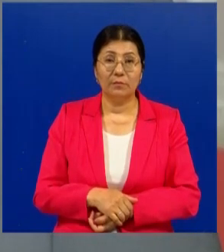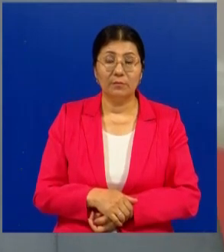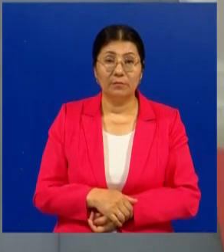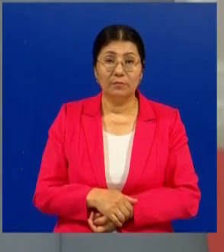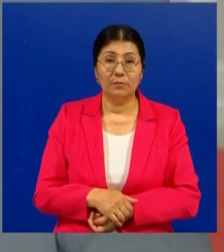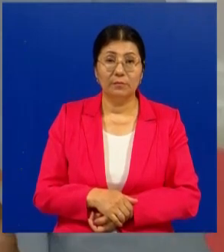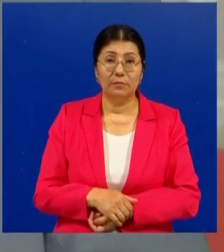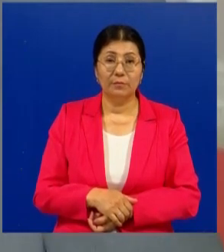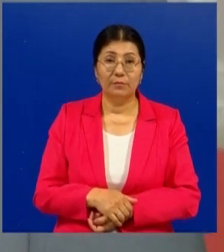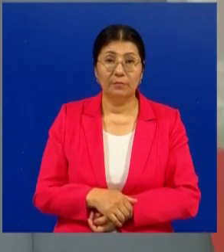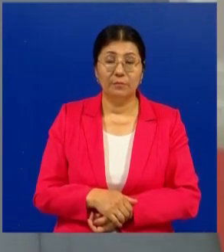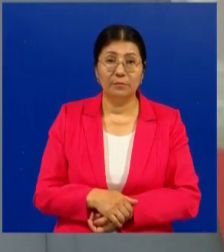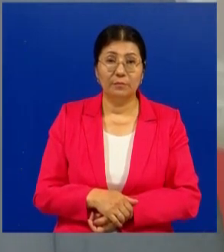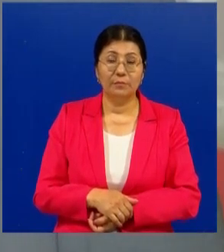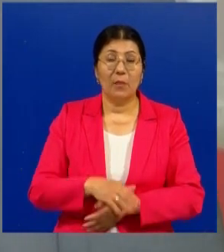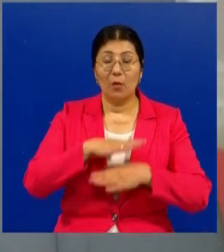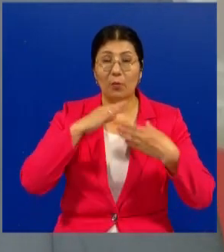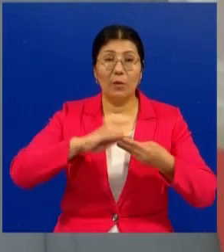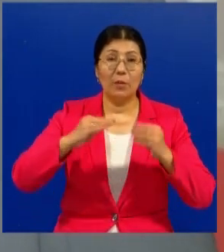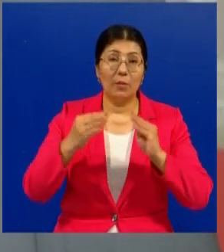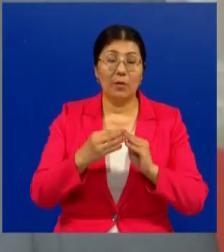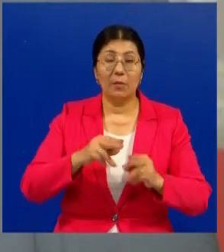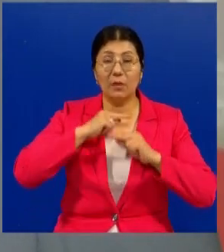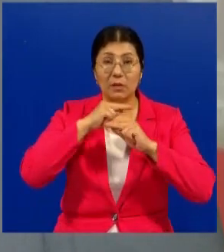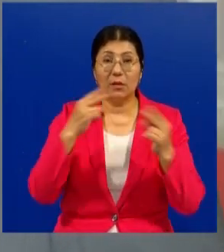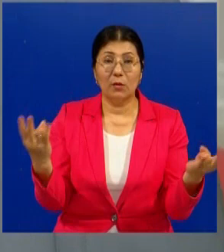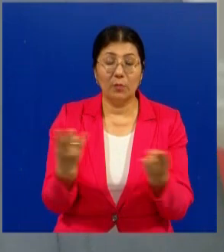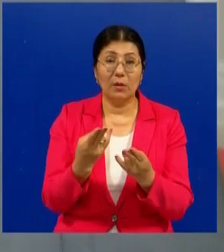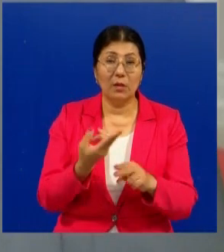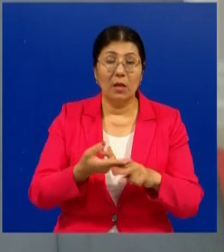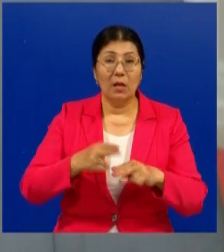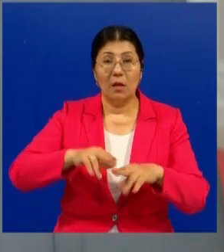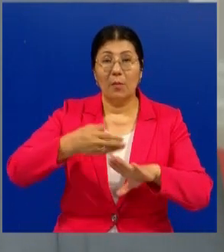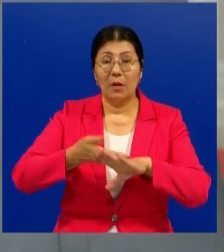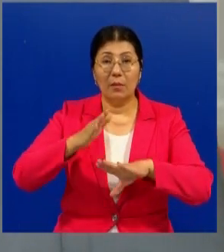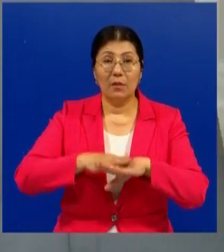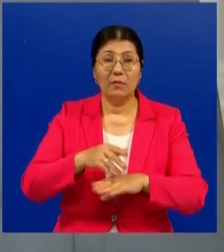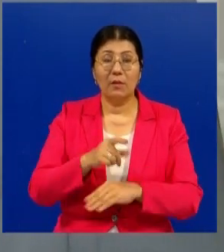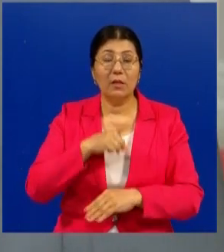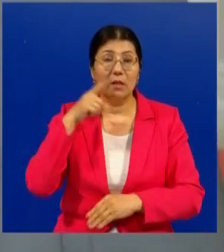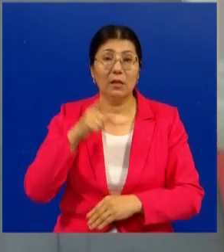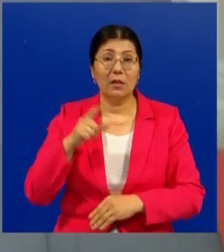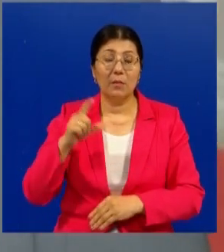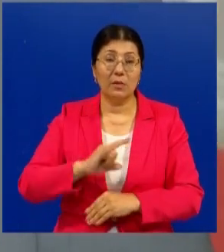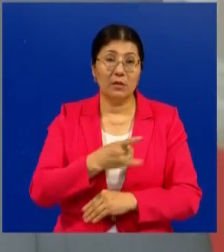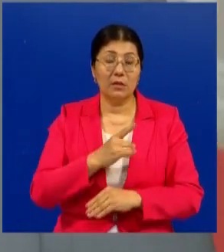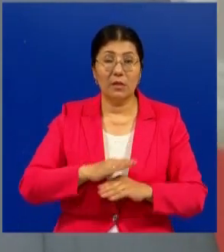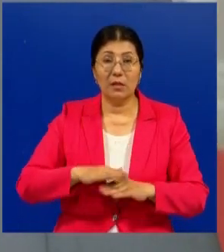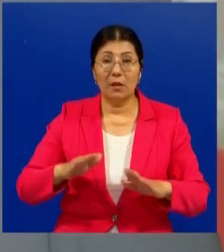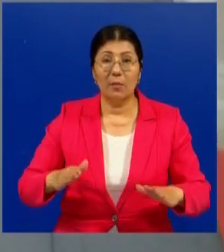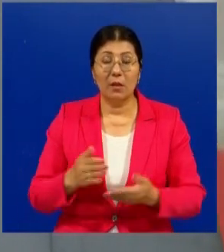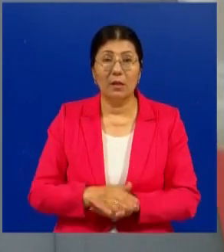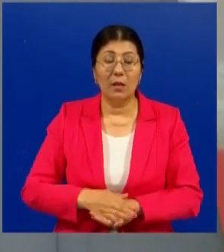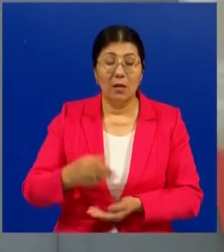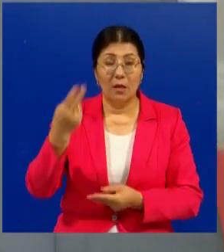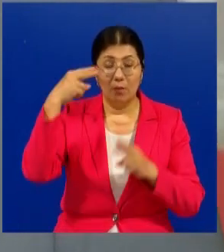jazıp otura bersek tağda neşe bildirsin. Men bana aytıp kettim o en kıyını asirse jasöspürimder kişkente bala endi onuğan akıl jetpe qalatın